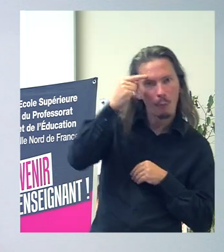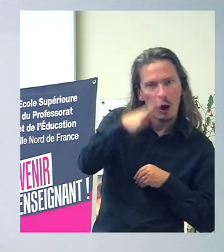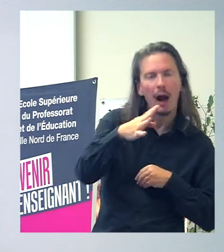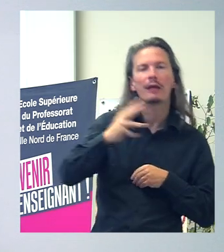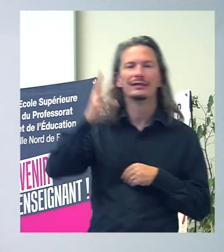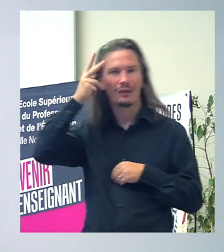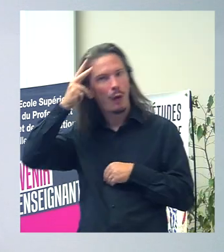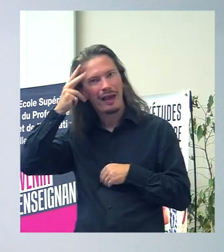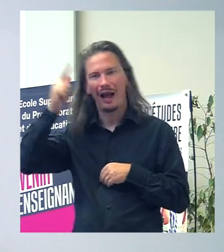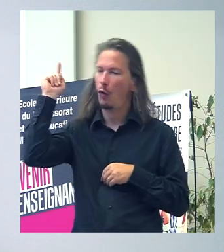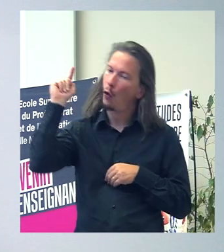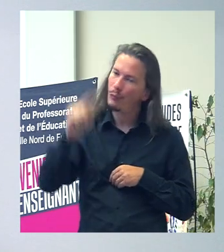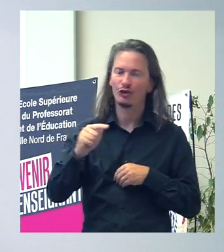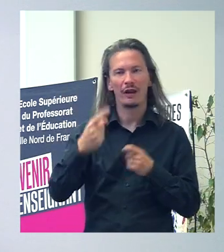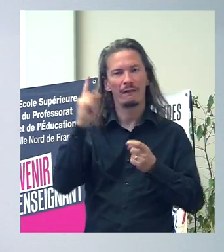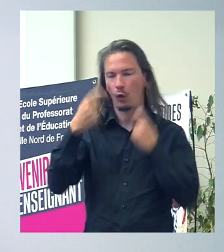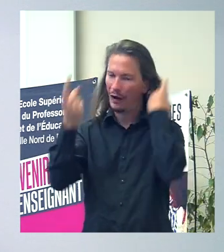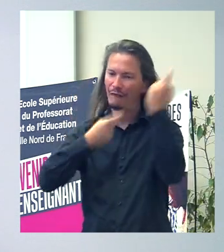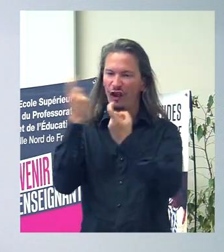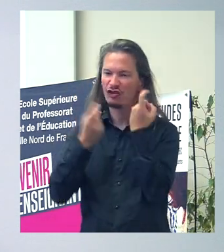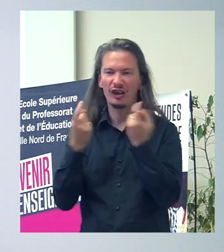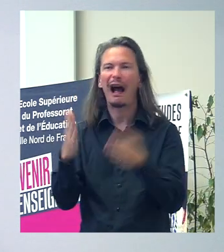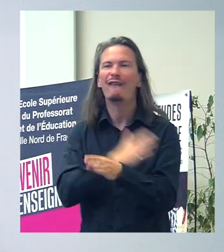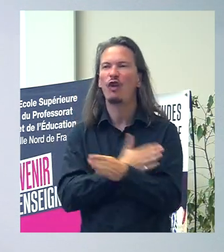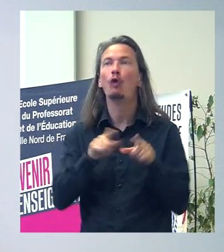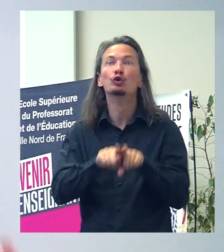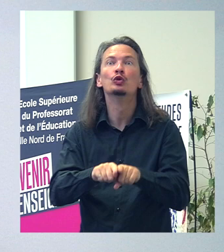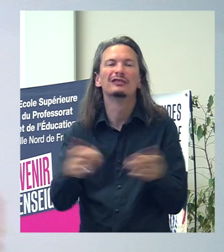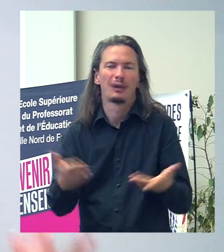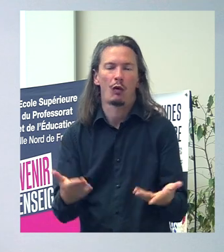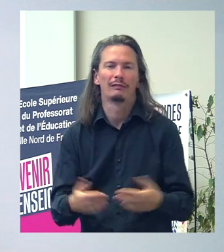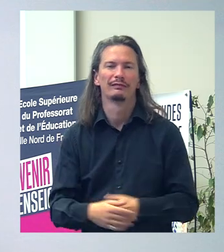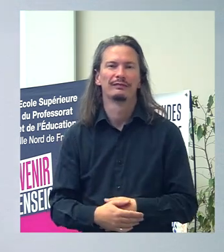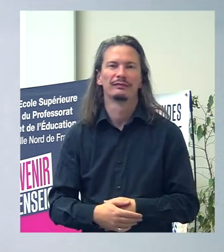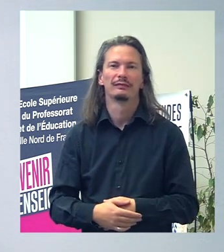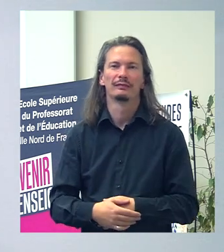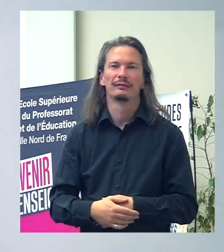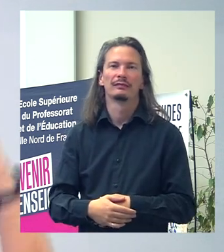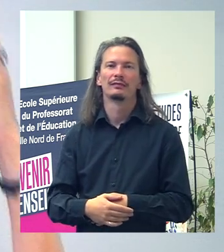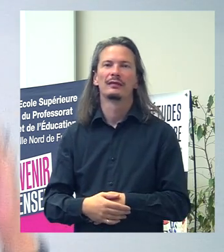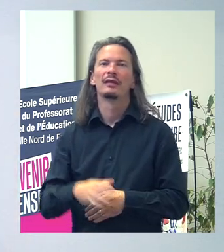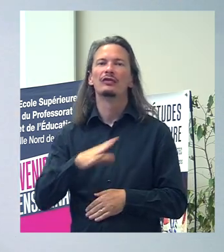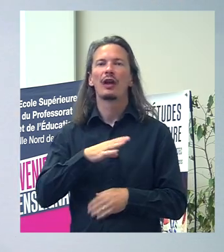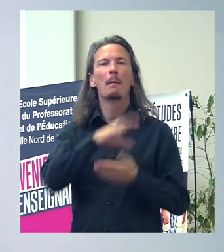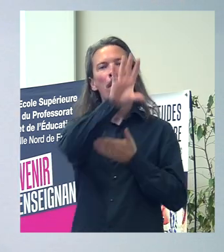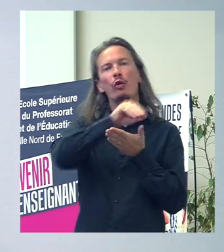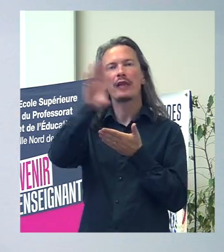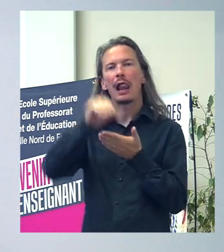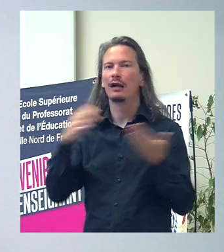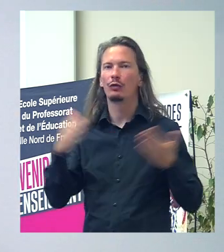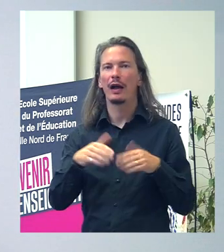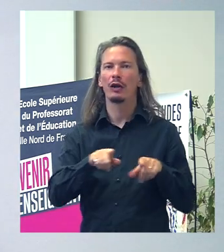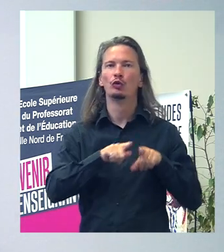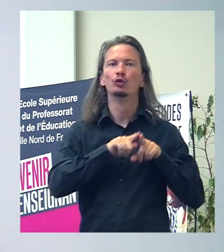réfléchir à ce qui est juste. Hein? Et aux deux grands modèles de justice depuis Aristote, c'est-à-dire la